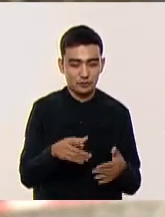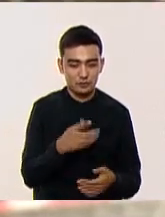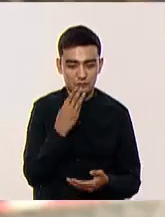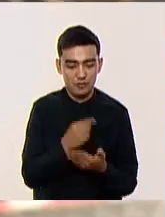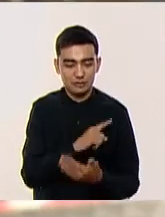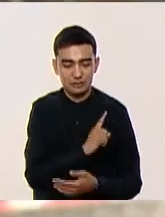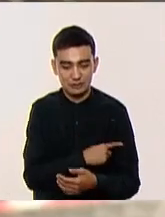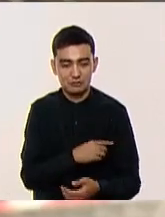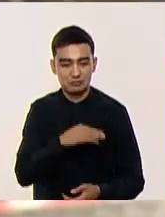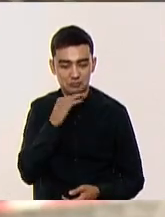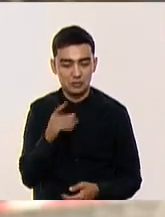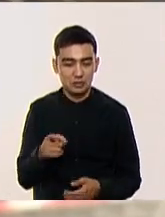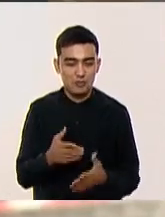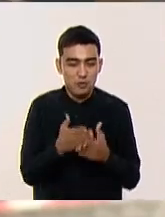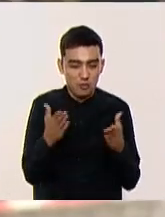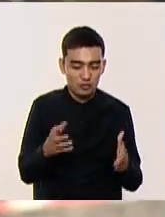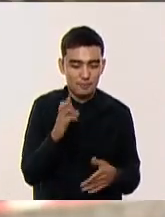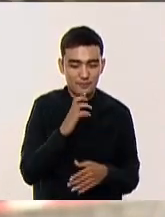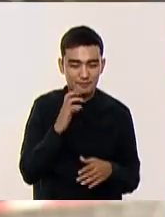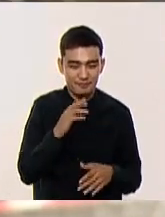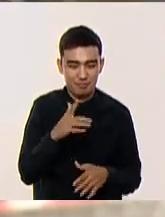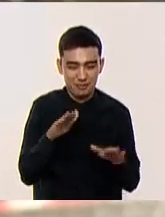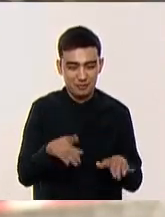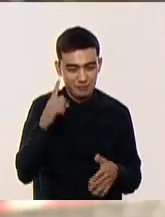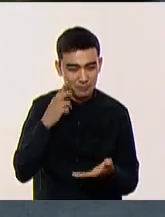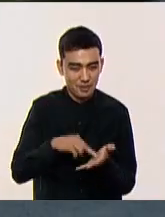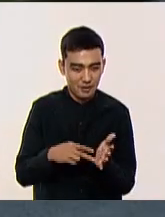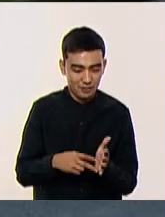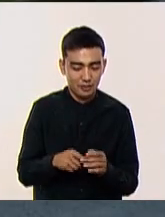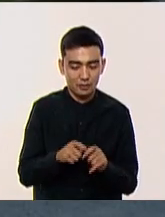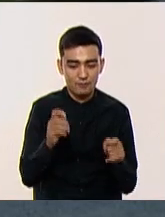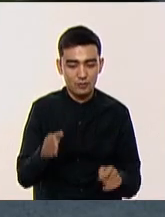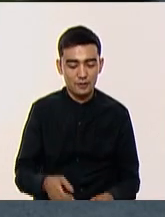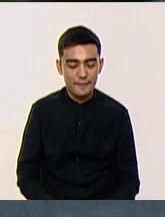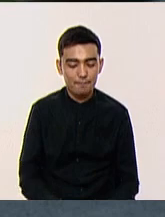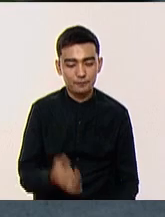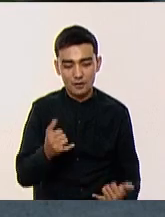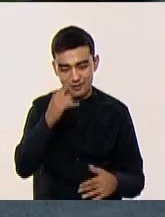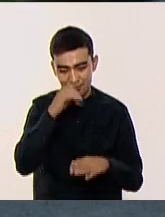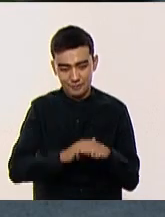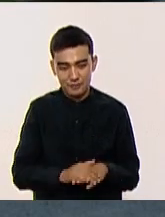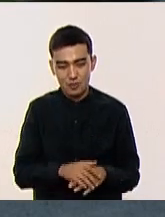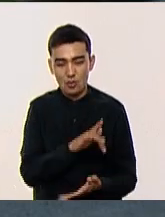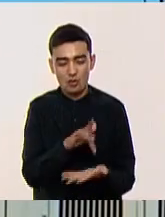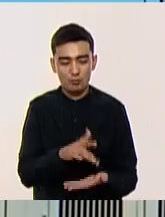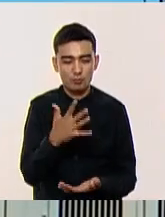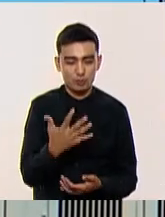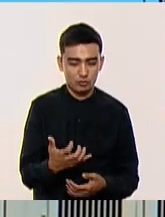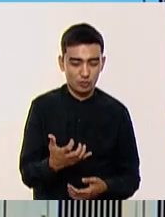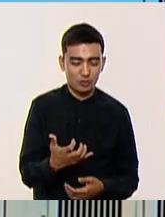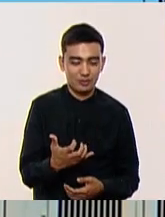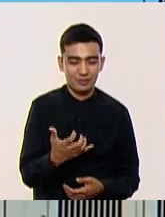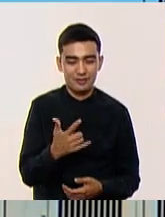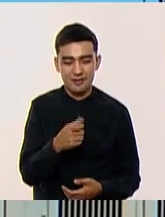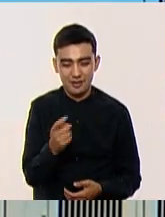қуаты жеткілікті үлкен автобекетті іске қосу жоспарлап отырды. Әкімдіктегілер қазір қалада бір тәулікте 500 қоғамдық көлікке